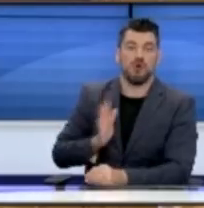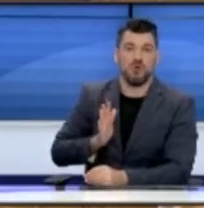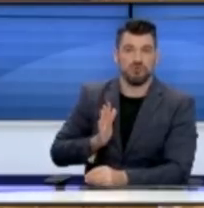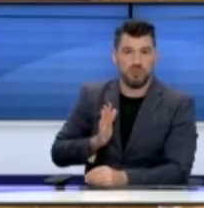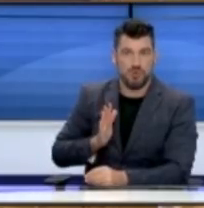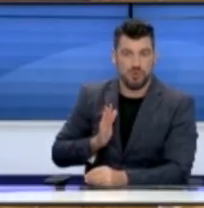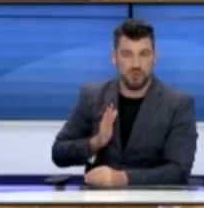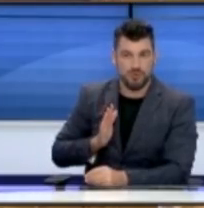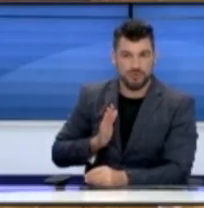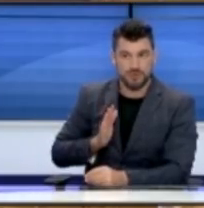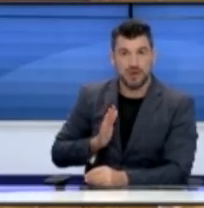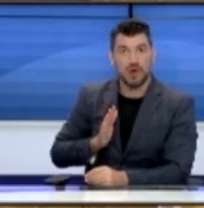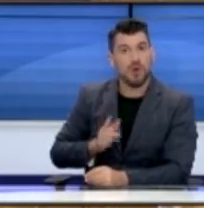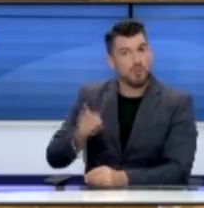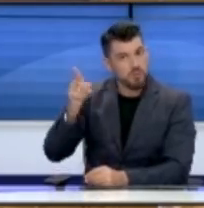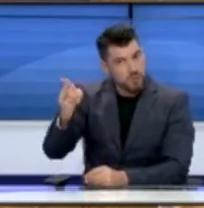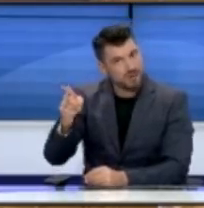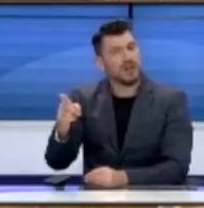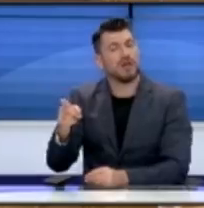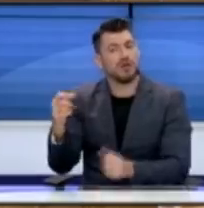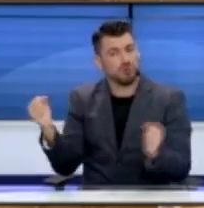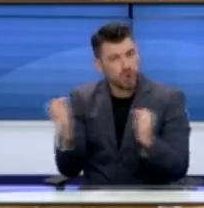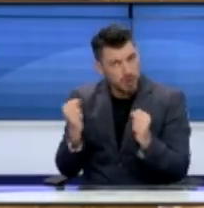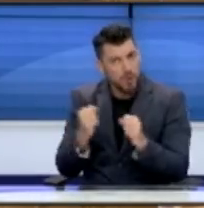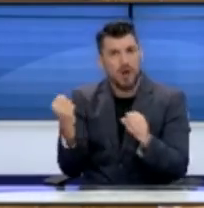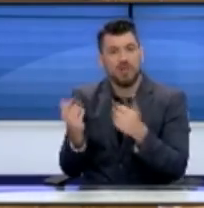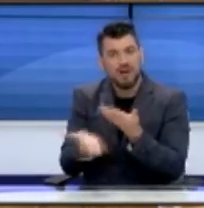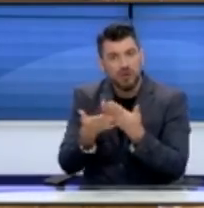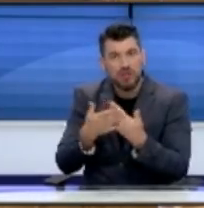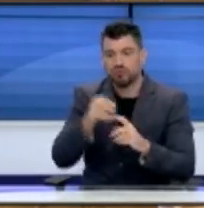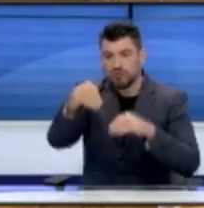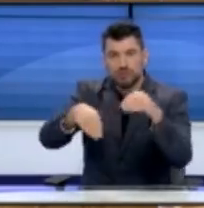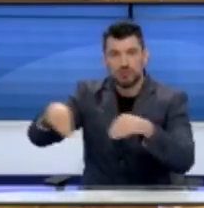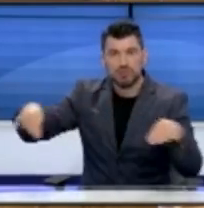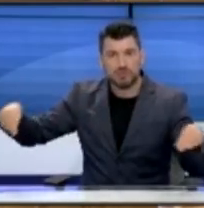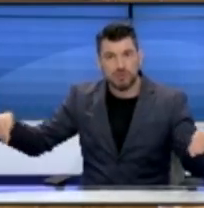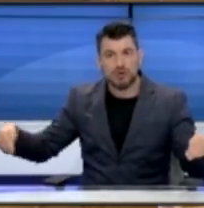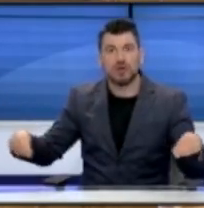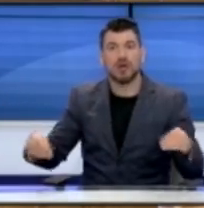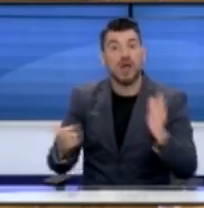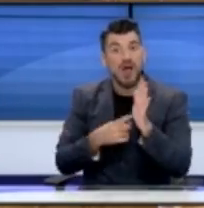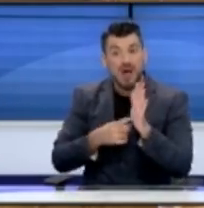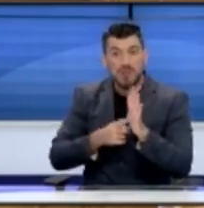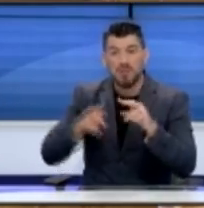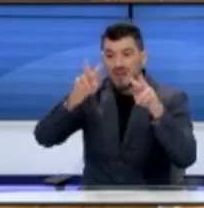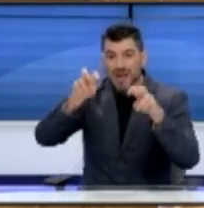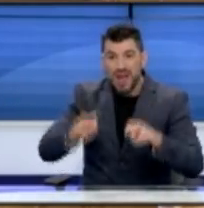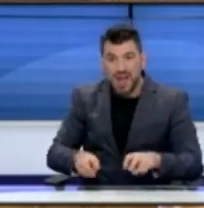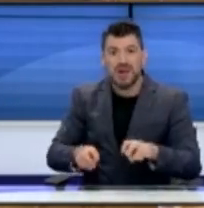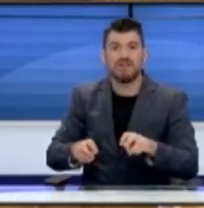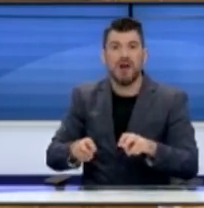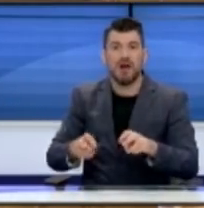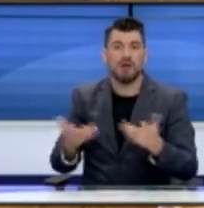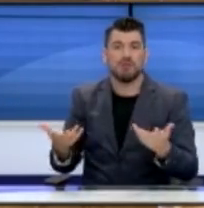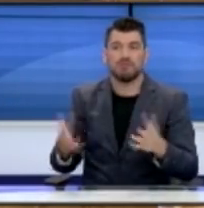το χειμώνα και το καλοκαίρι στη δασοπυρόσβεση κλπ. Με εκτέλεση μελετών, έργων διαχείρισης και αντιπυρικής